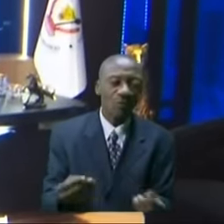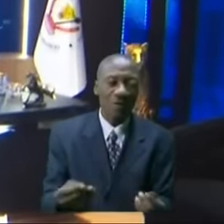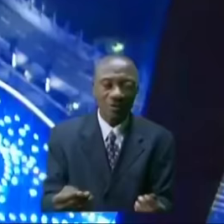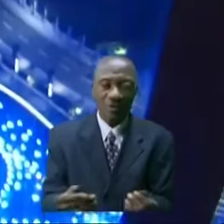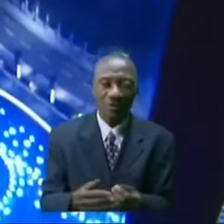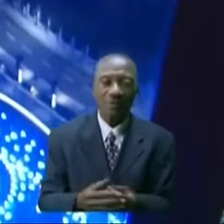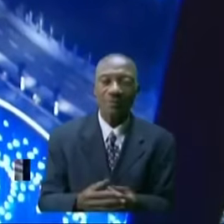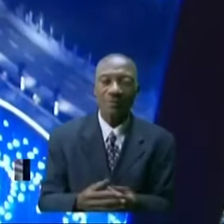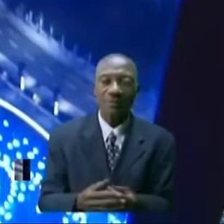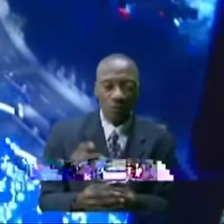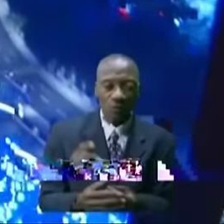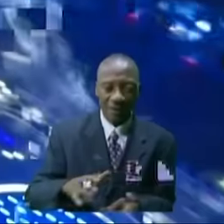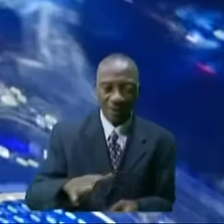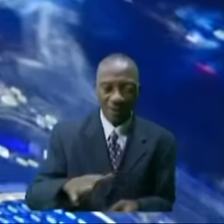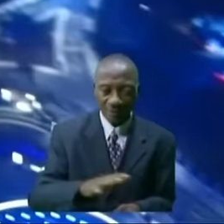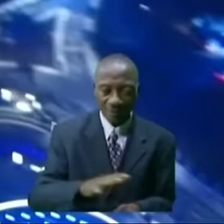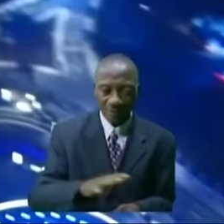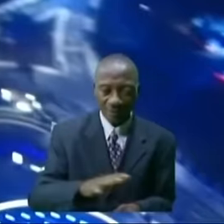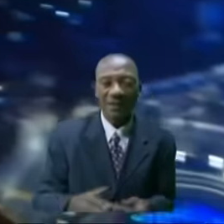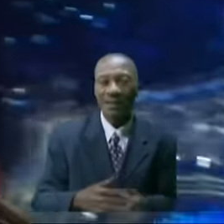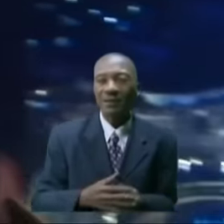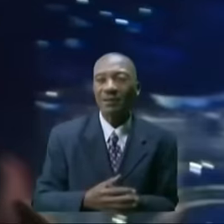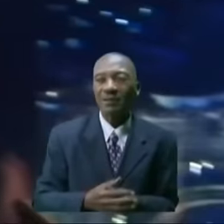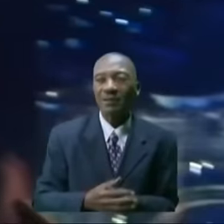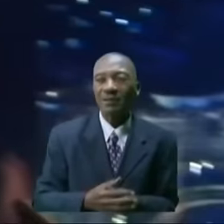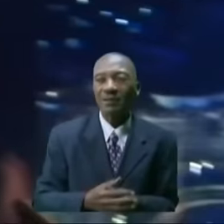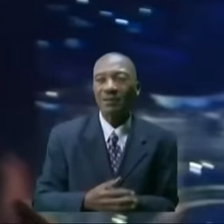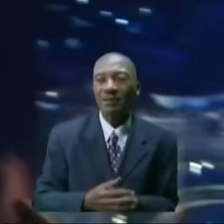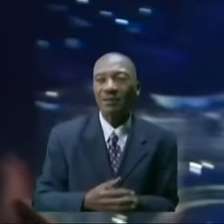fonds d'investissement stratégique payé par le gouvernement.